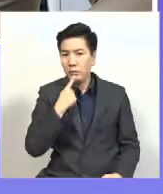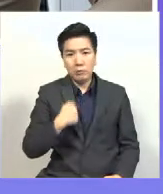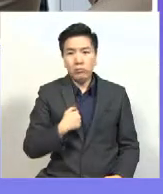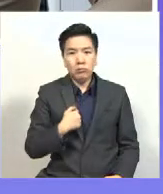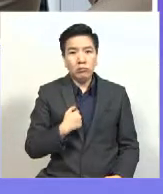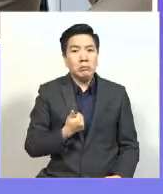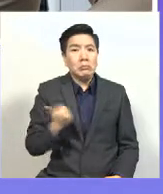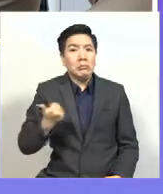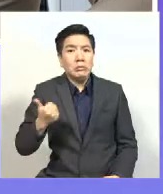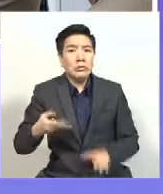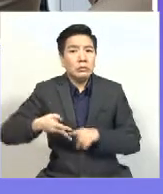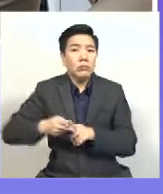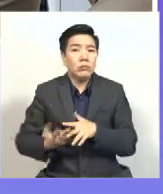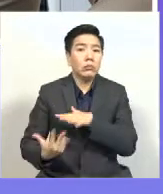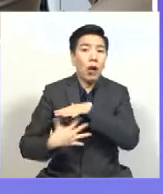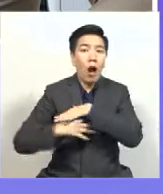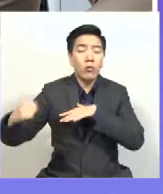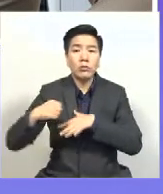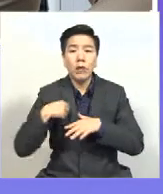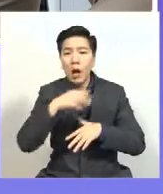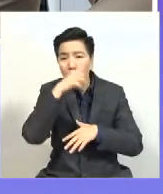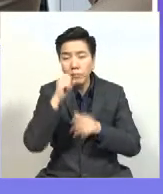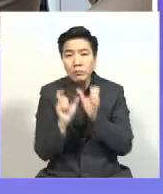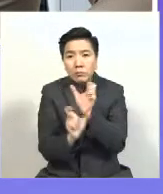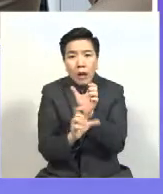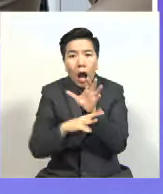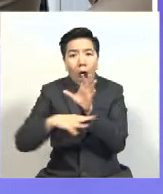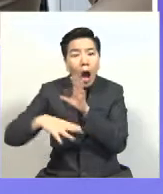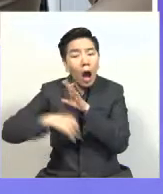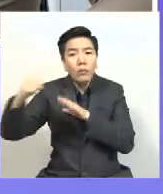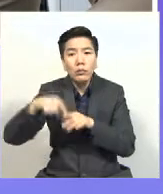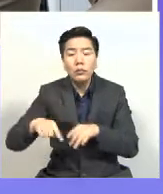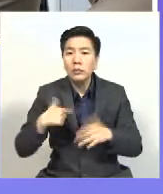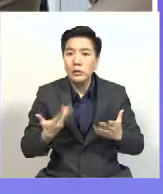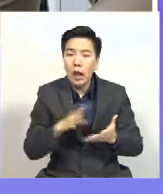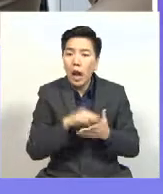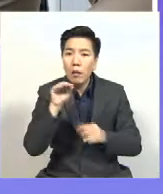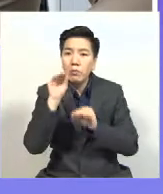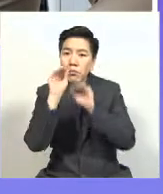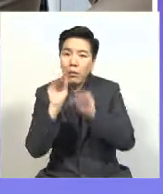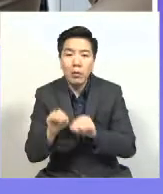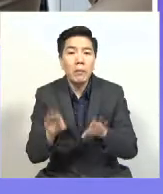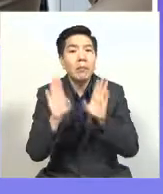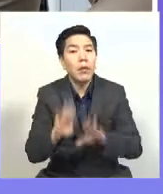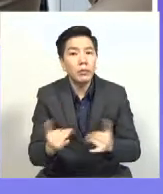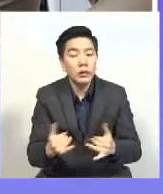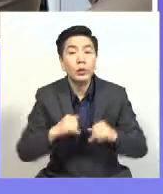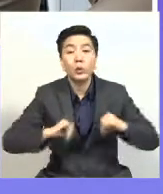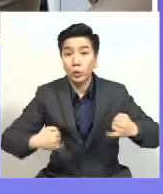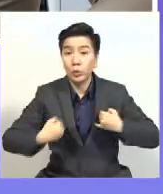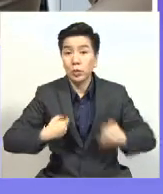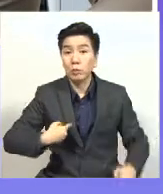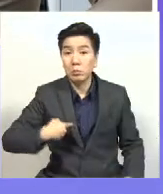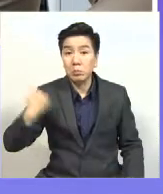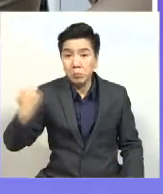วเขาถูกแฮกเข้าระบบไปเอารหัสของเขาเนี่ยเอาโปรไฟล์ของเขาไปโพสต์ข้อความต่างๆแบบนี้เนี่ยเจ้าของแอคเคา